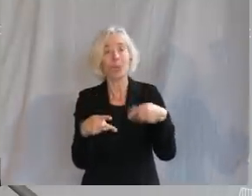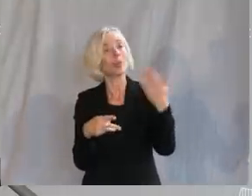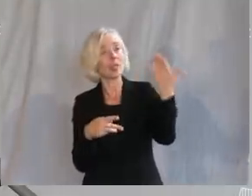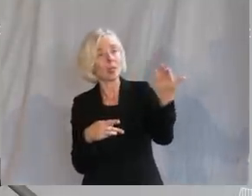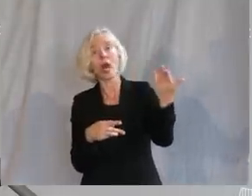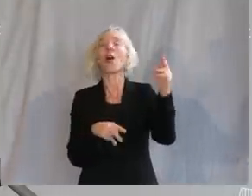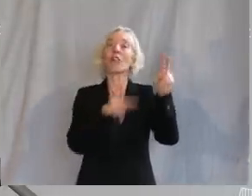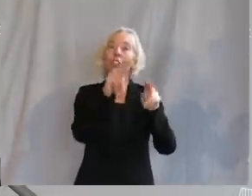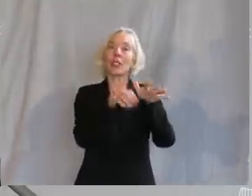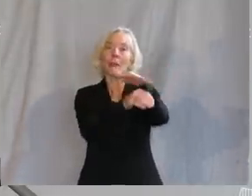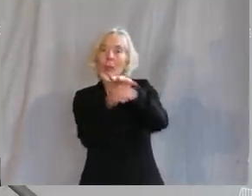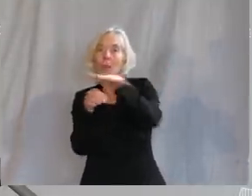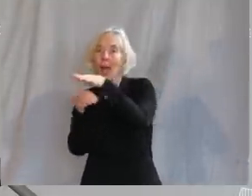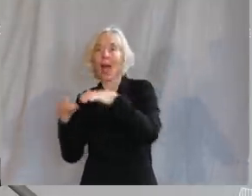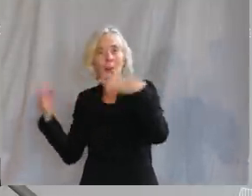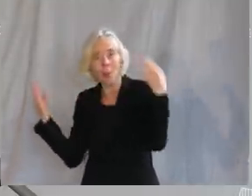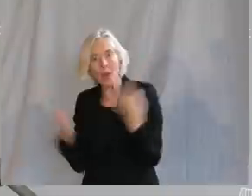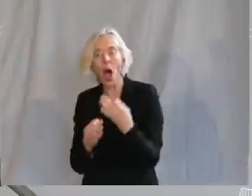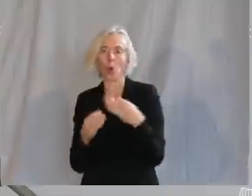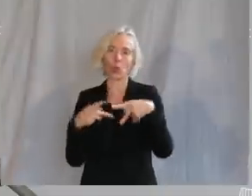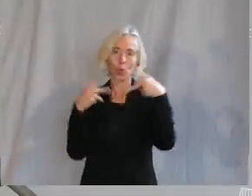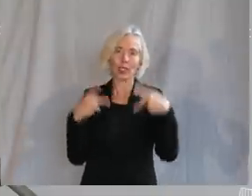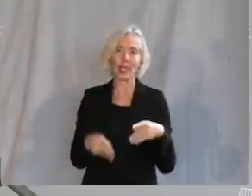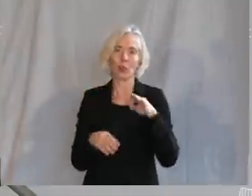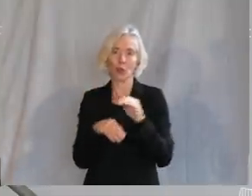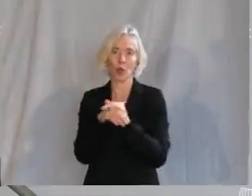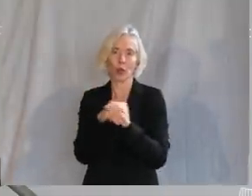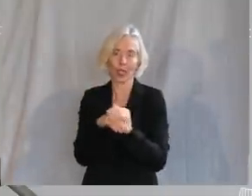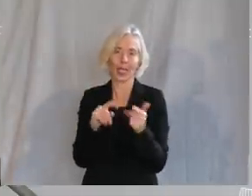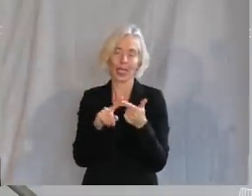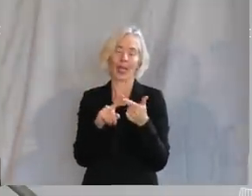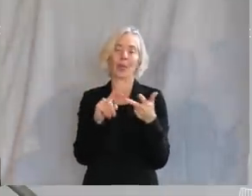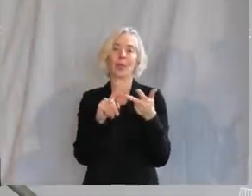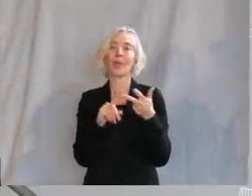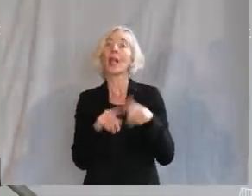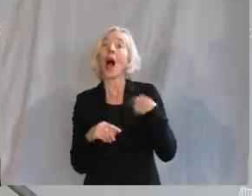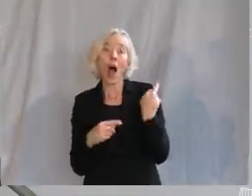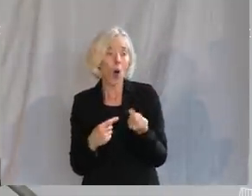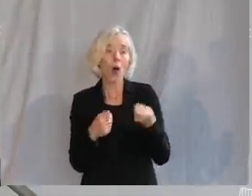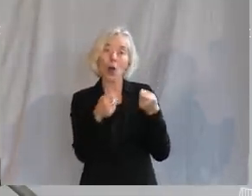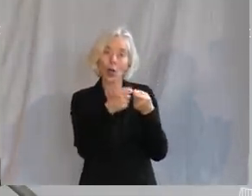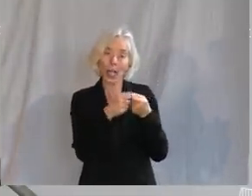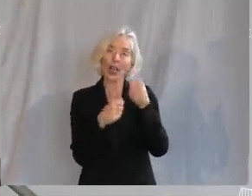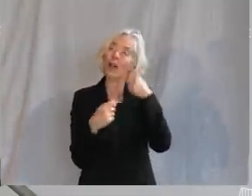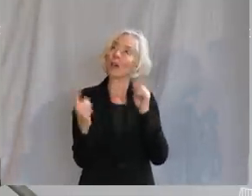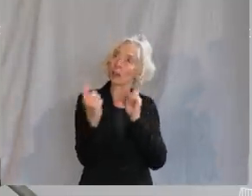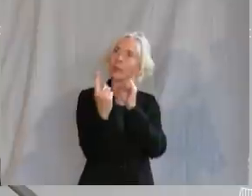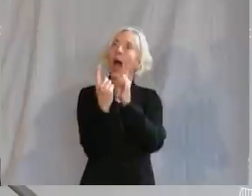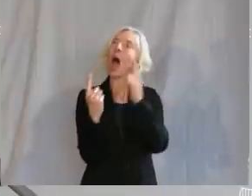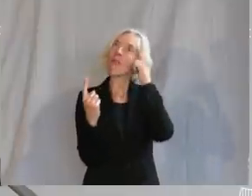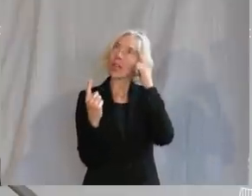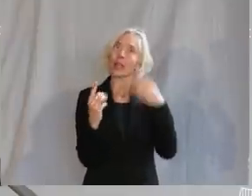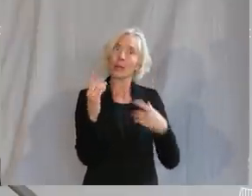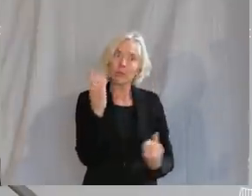Einrichtungen festzuklopfen. Es geht darum, dass wir sicherstellen müssen, dass die Kontaktnachverfolgung zur